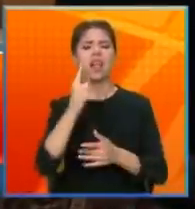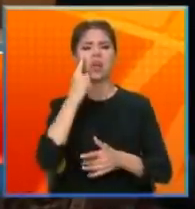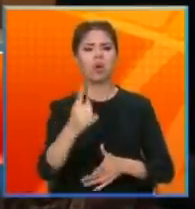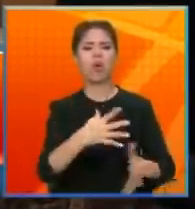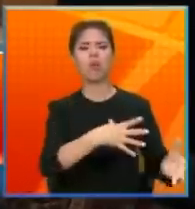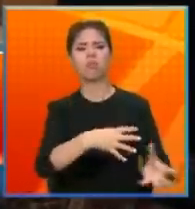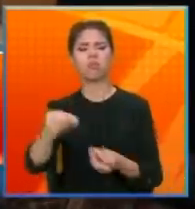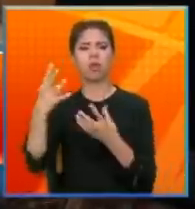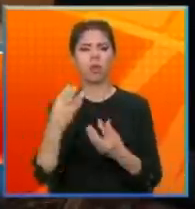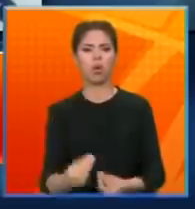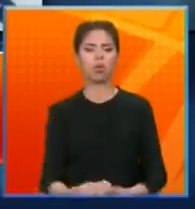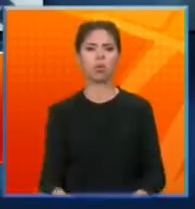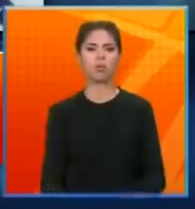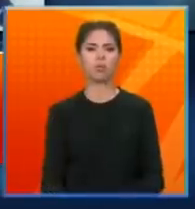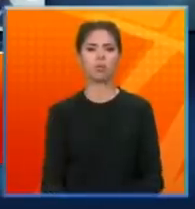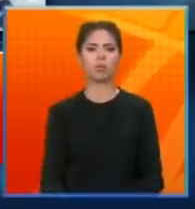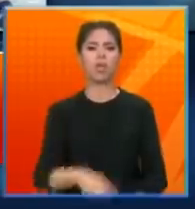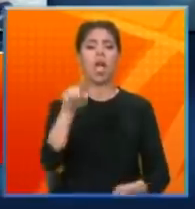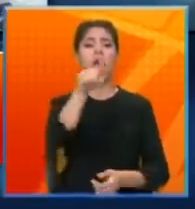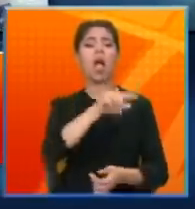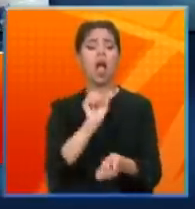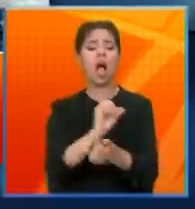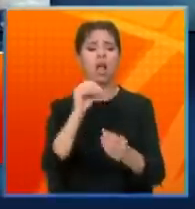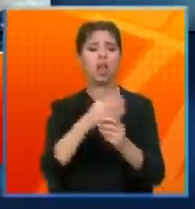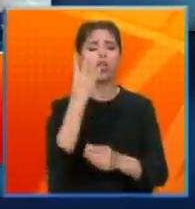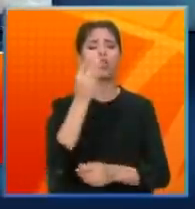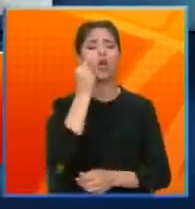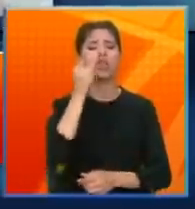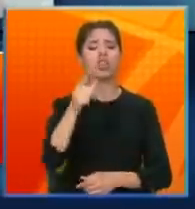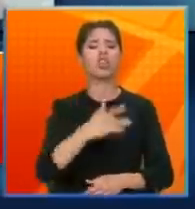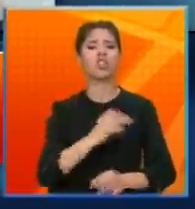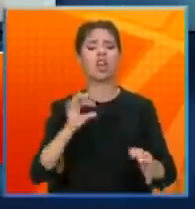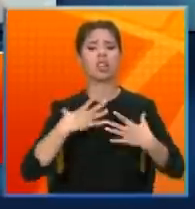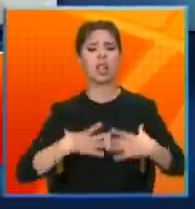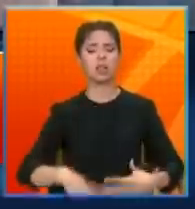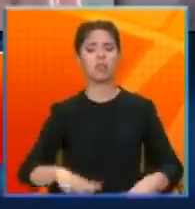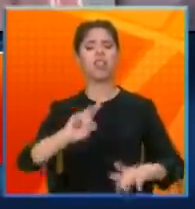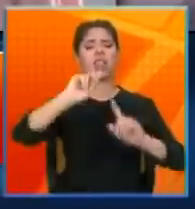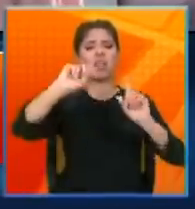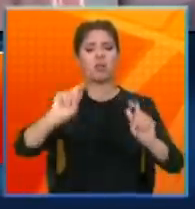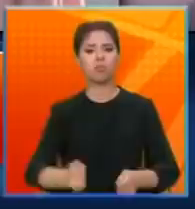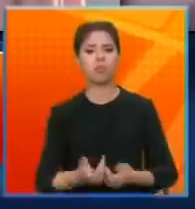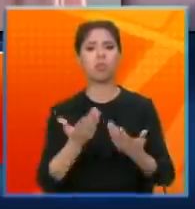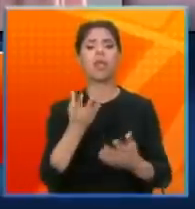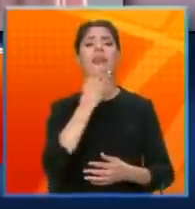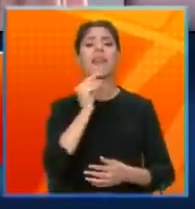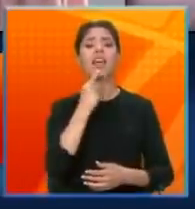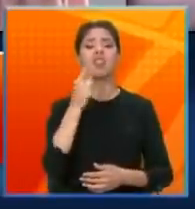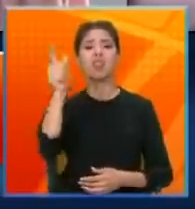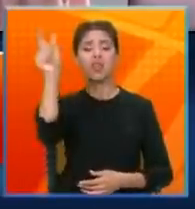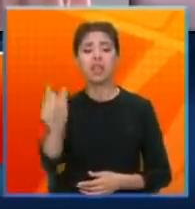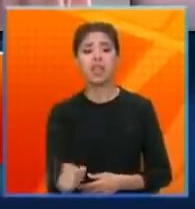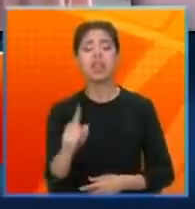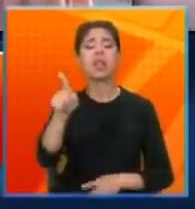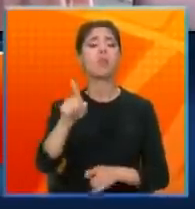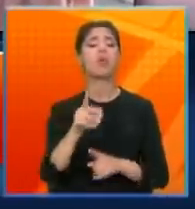Yetişemedim. Yetişemedim. Bilen ailesinden 4 kişinin cansız bedeni dere yatağından çıkarılmış ama genç kıza dair en ufak